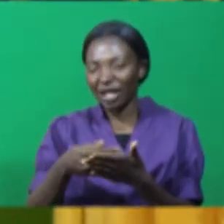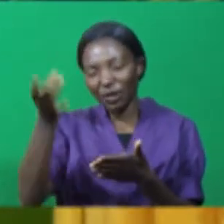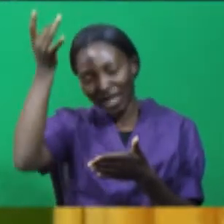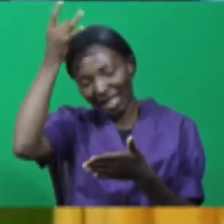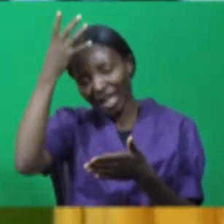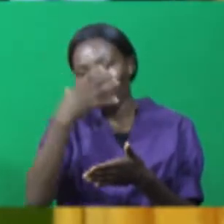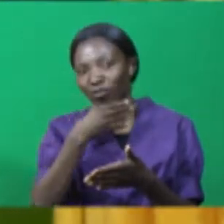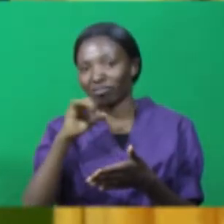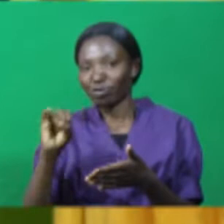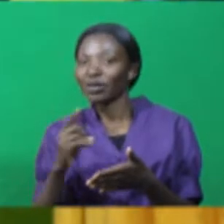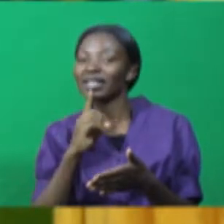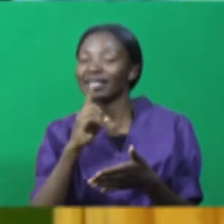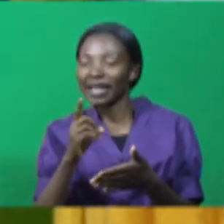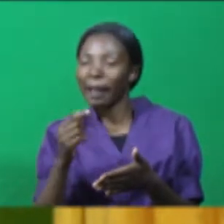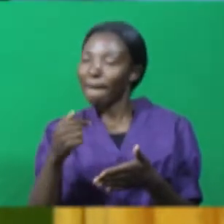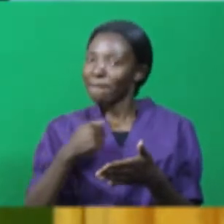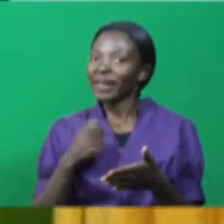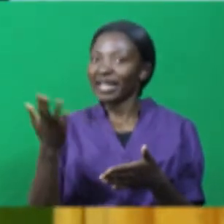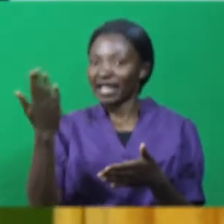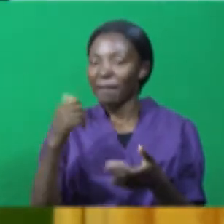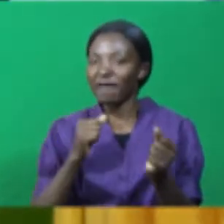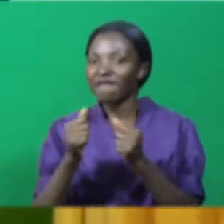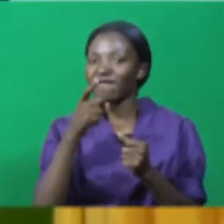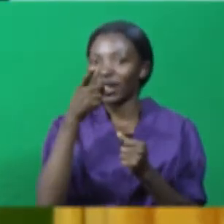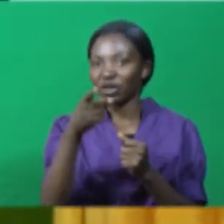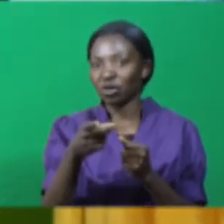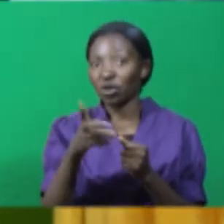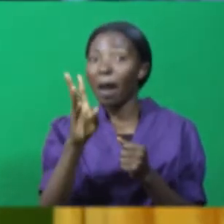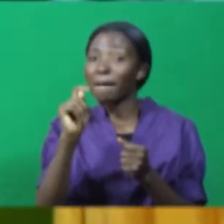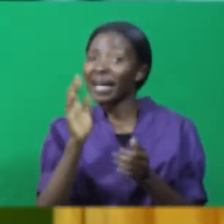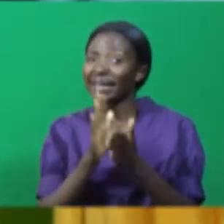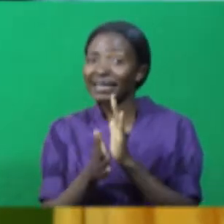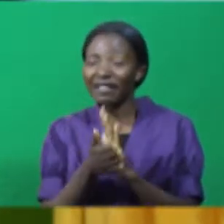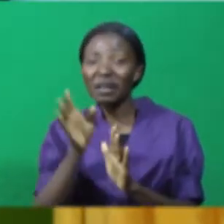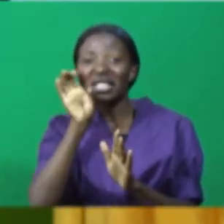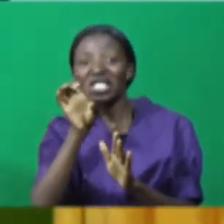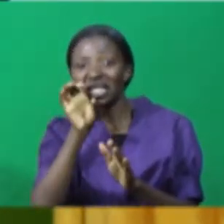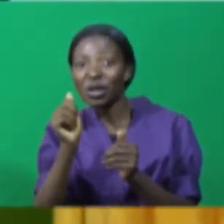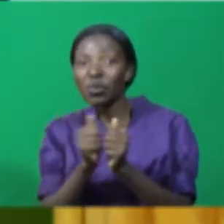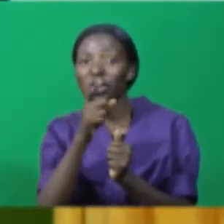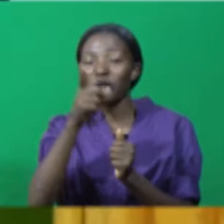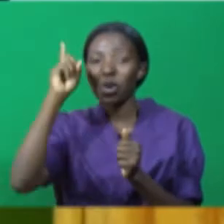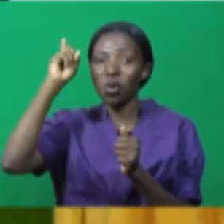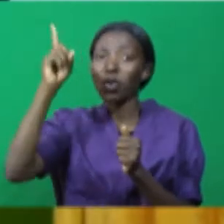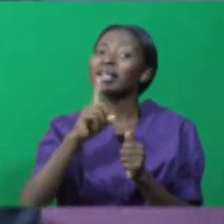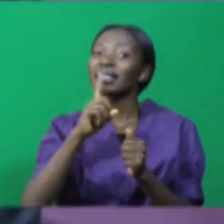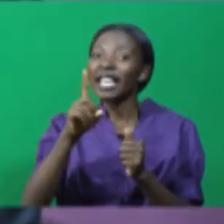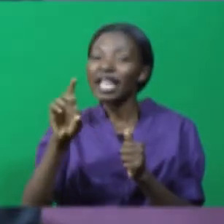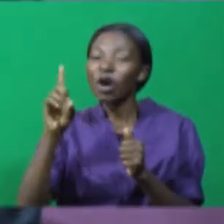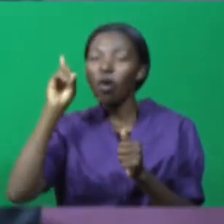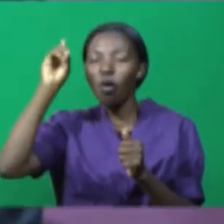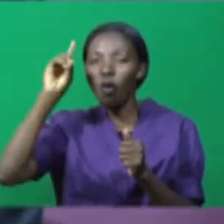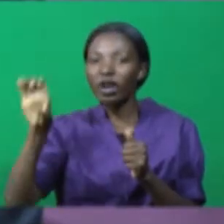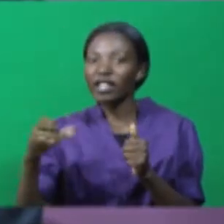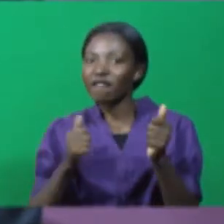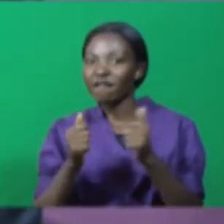kwaIsraeri. Zvikanzi ndiri kuuya. Saka usafurirwe namwari wako kuchifunga kuti anokurwira pamberi